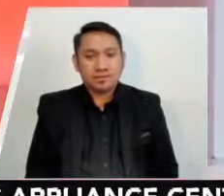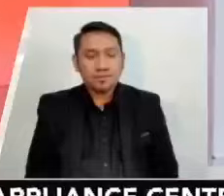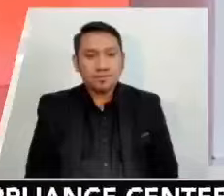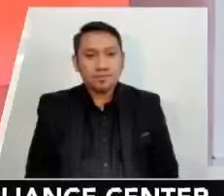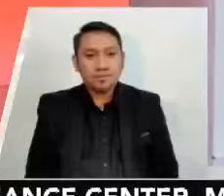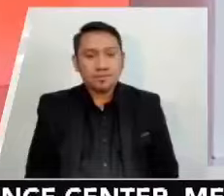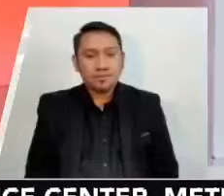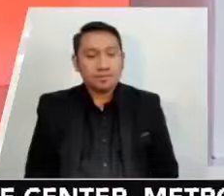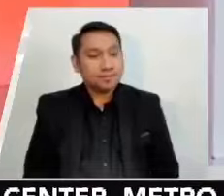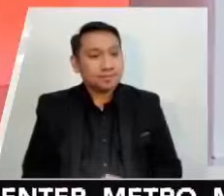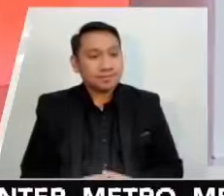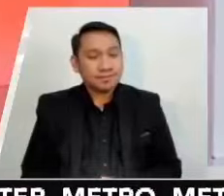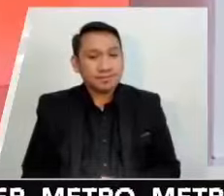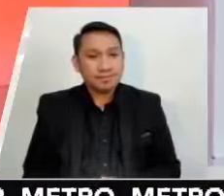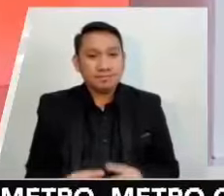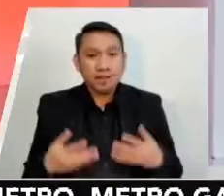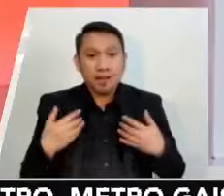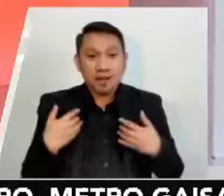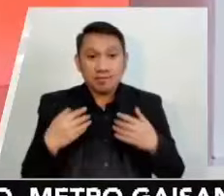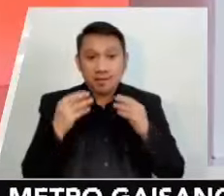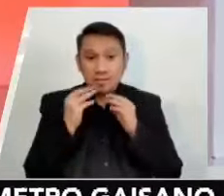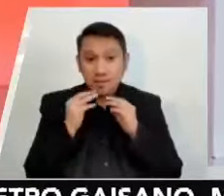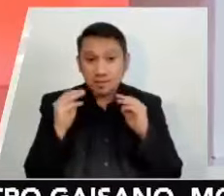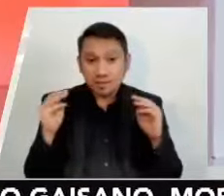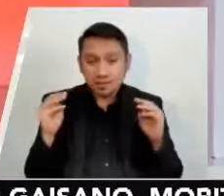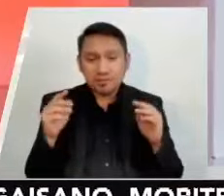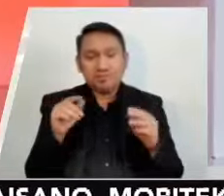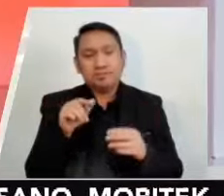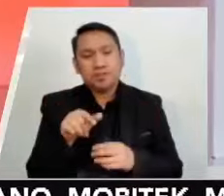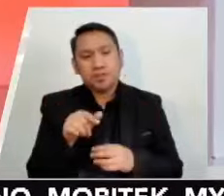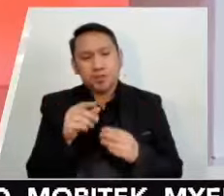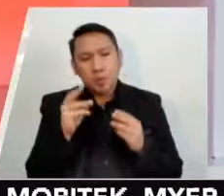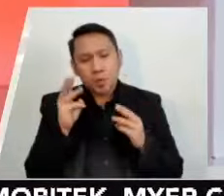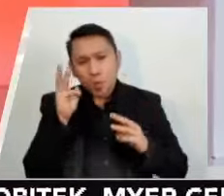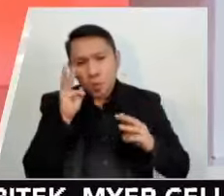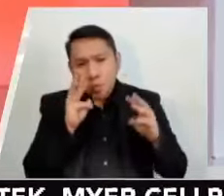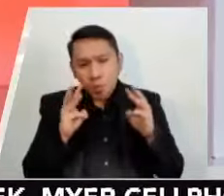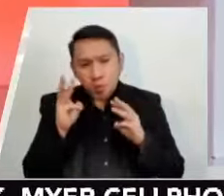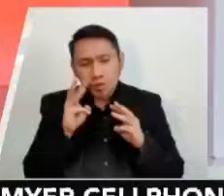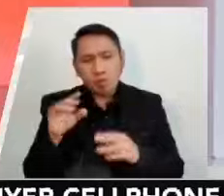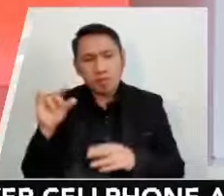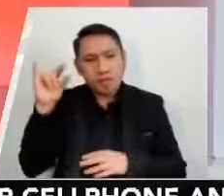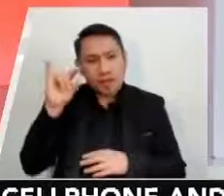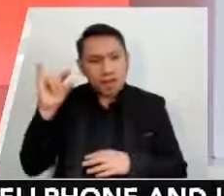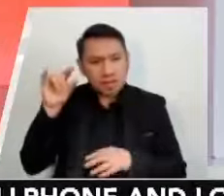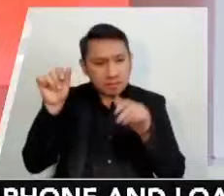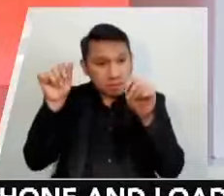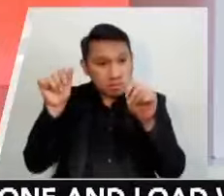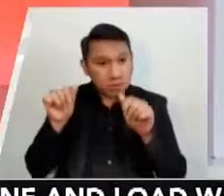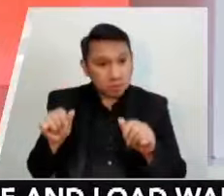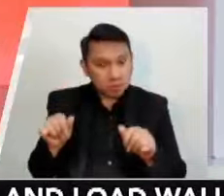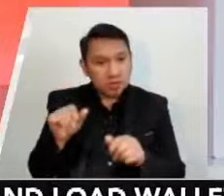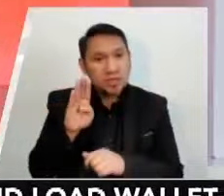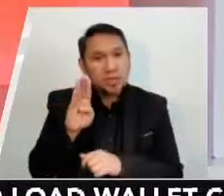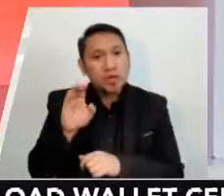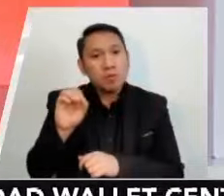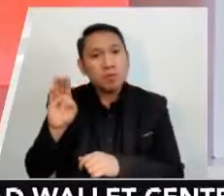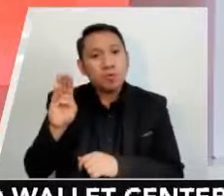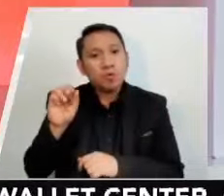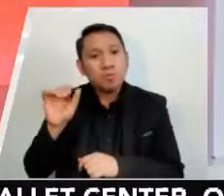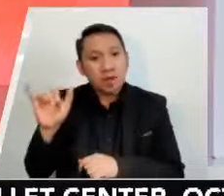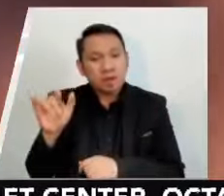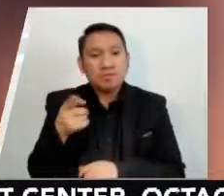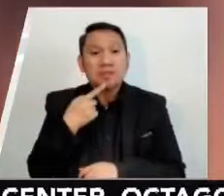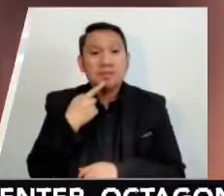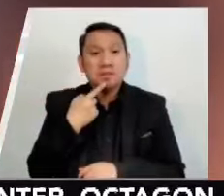sa mga mensahe ng pag-aalala sa latest IG post ni Kapuso TV host and comedian Boobay. Maayos na raw ang pakiramdam ni Boobay sa kanyang